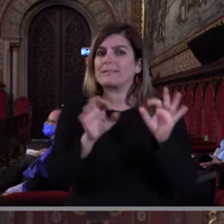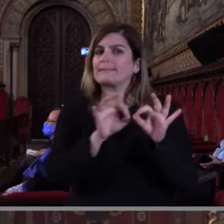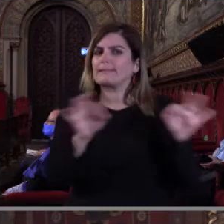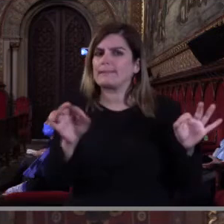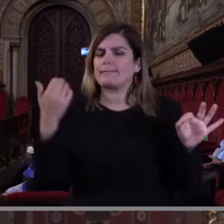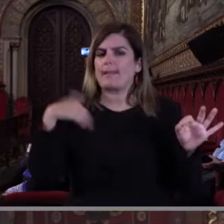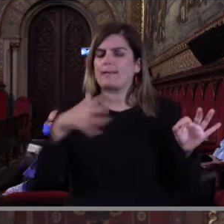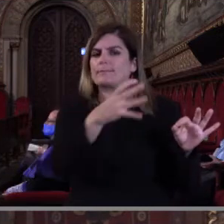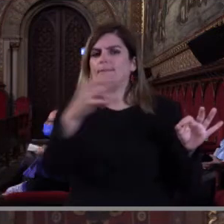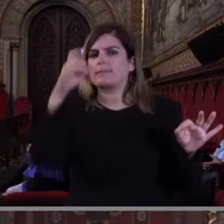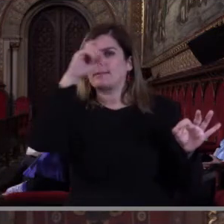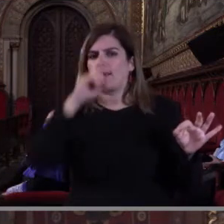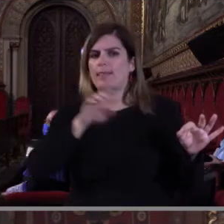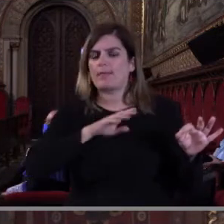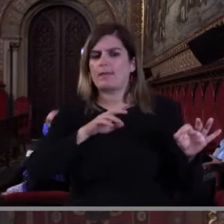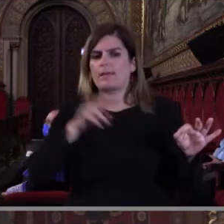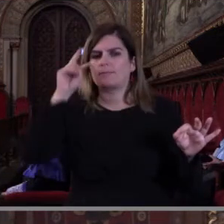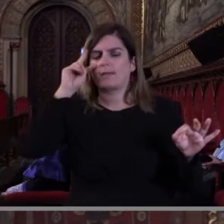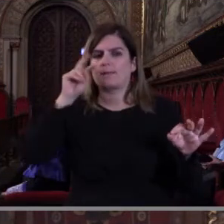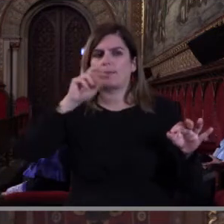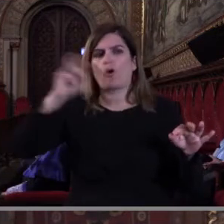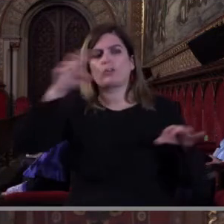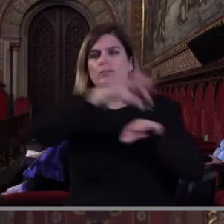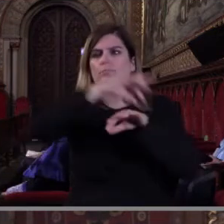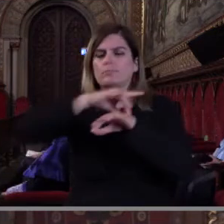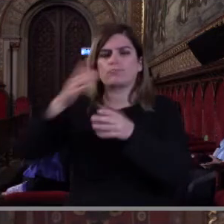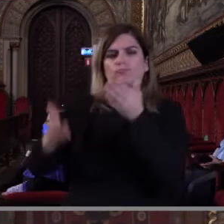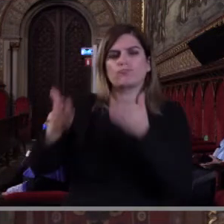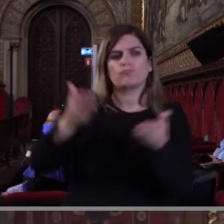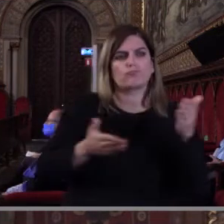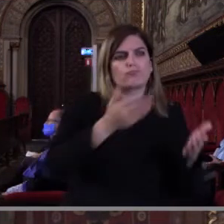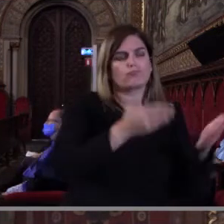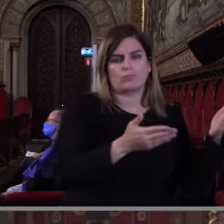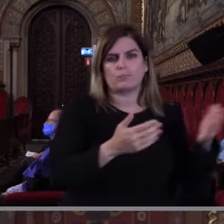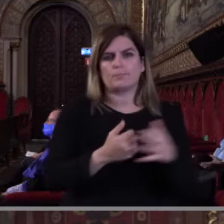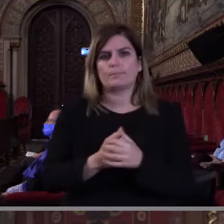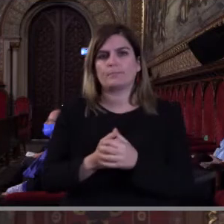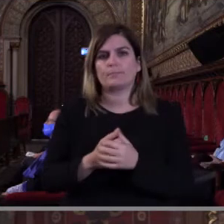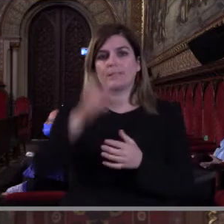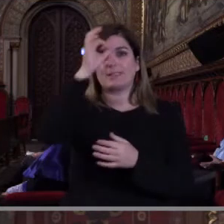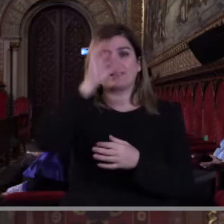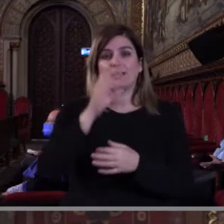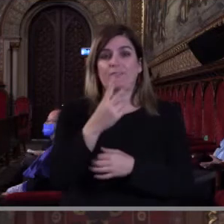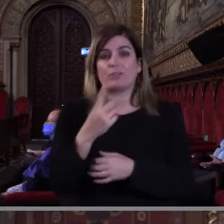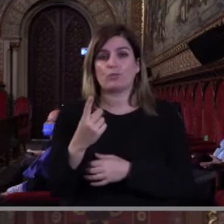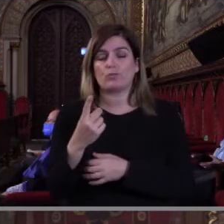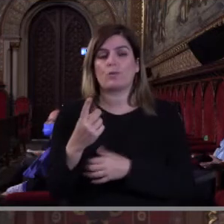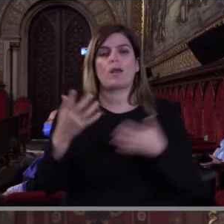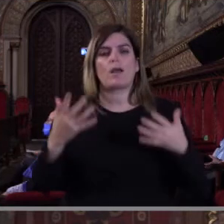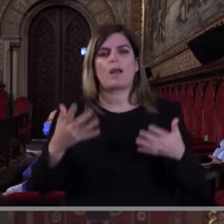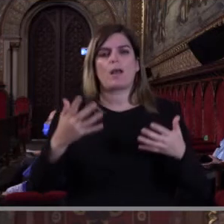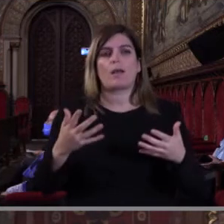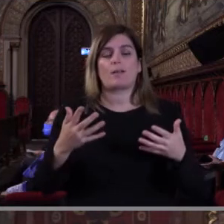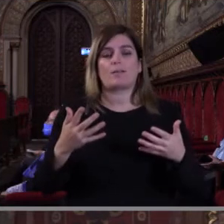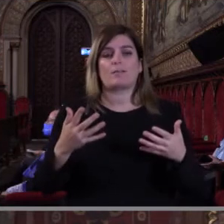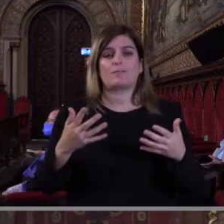més de 500 anys de fer front a diferents malalties infeccioses. Al segle XXI fem servir mesures del